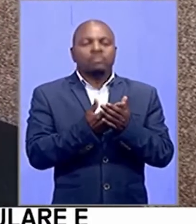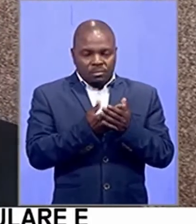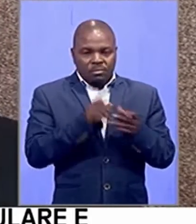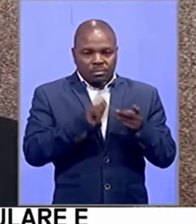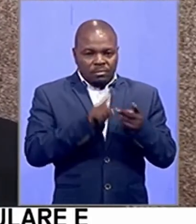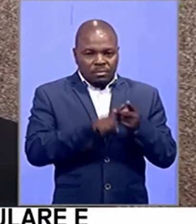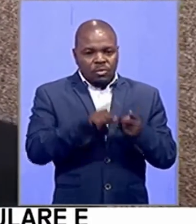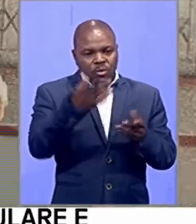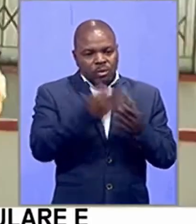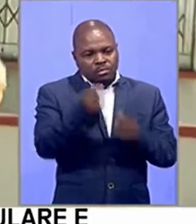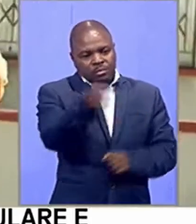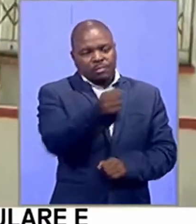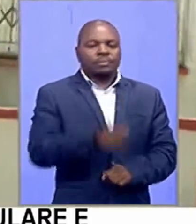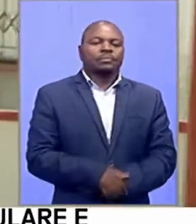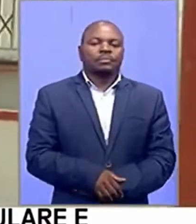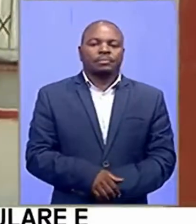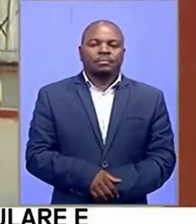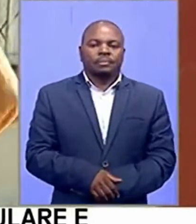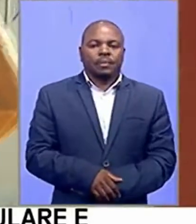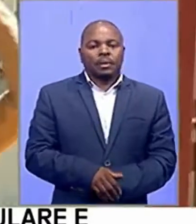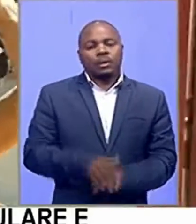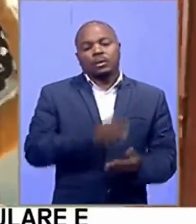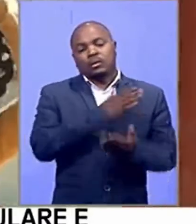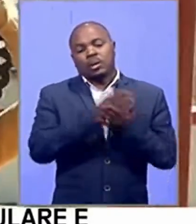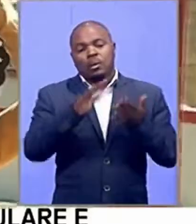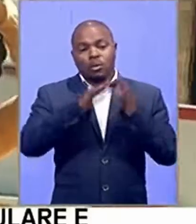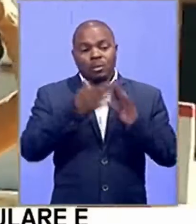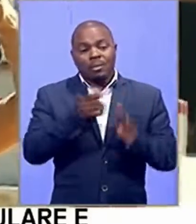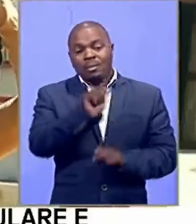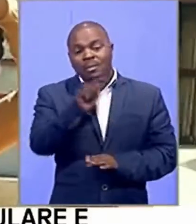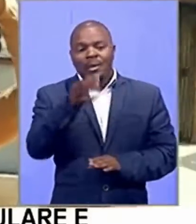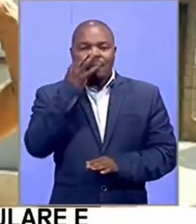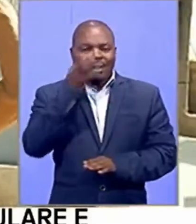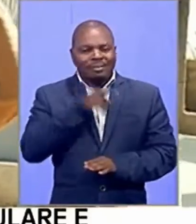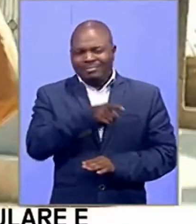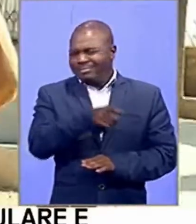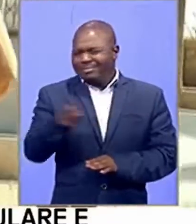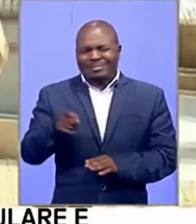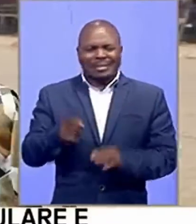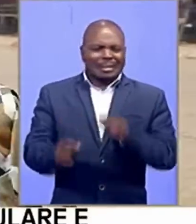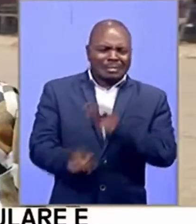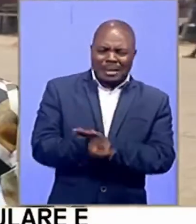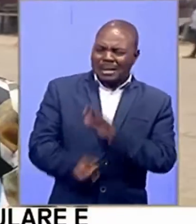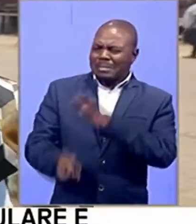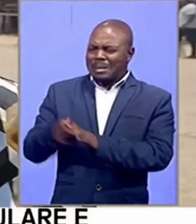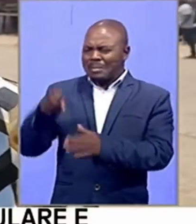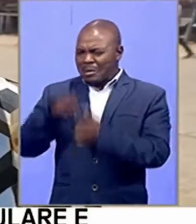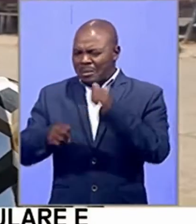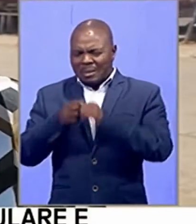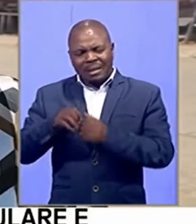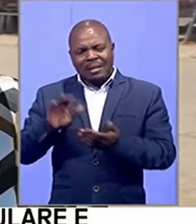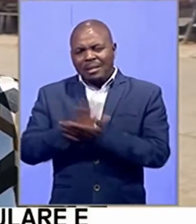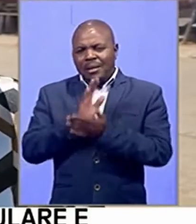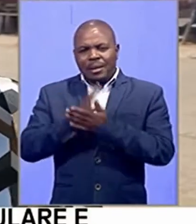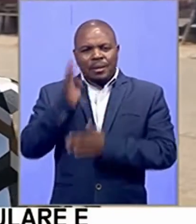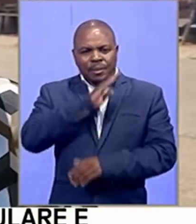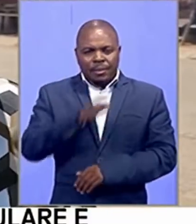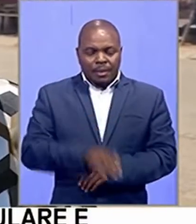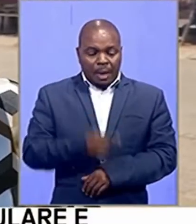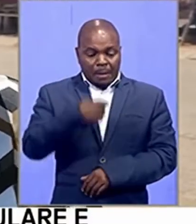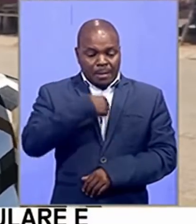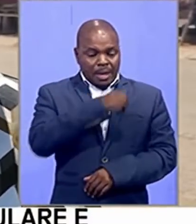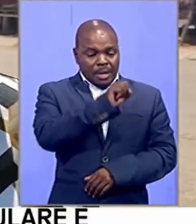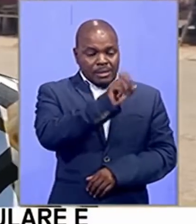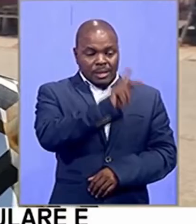Prince Moramohube Thulare. Bangwe ba baagi ba re dikgotlhang tsa mothale ono ga di ba itumedise. Esimoludi wa ga Sekunene ke ke